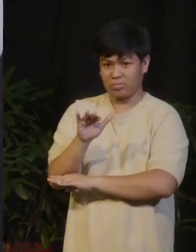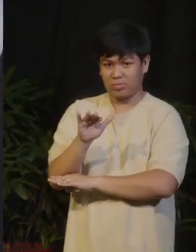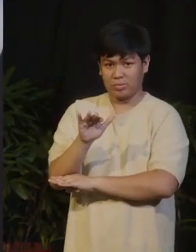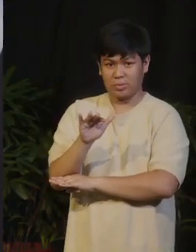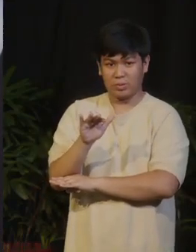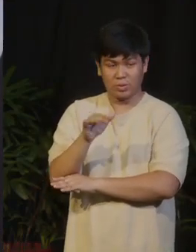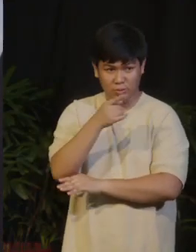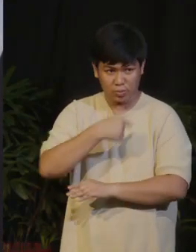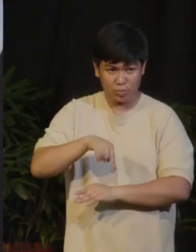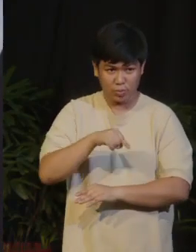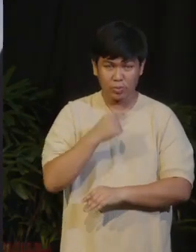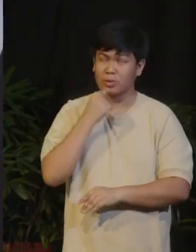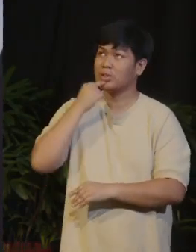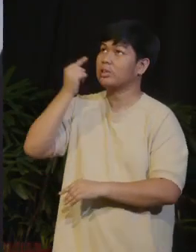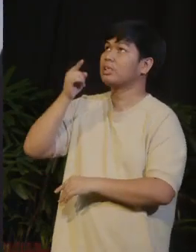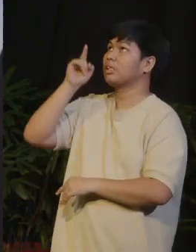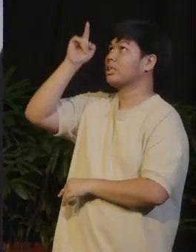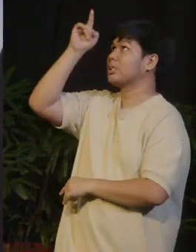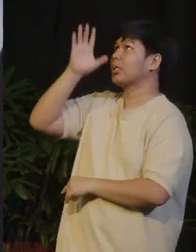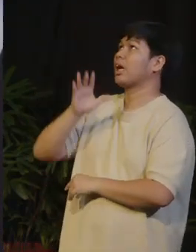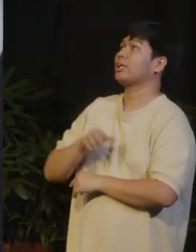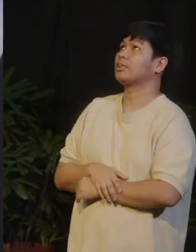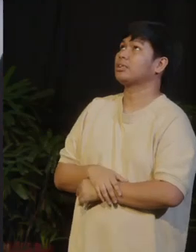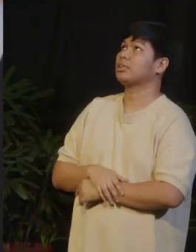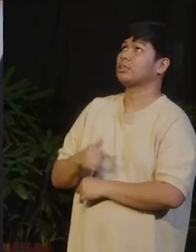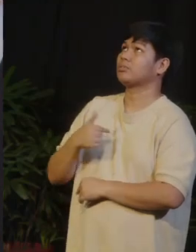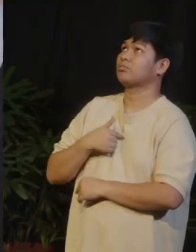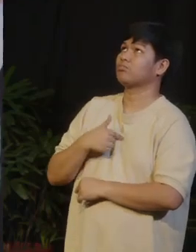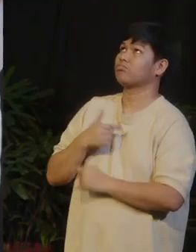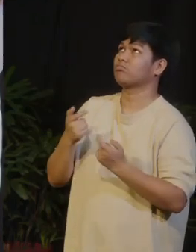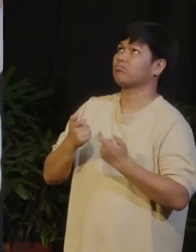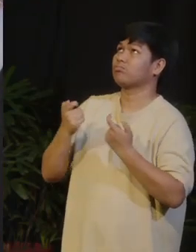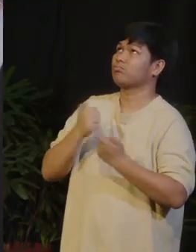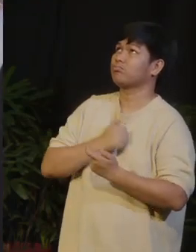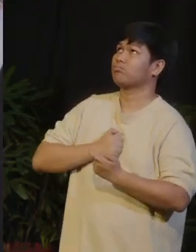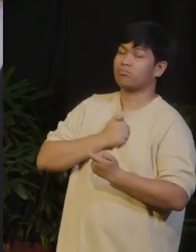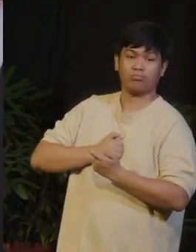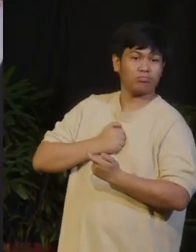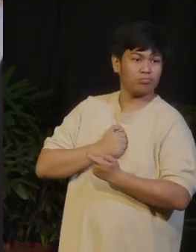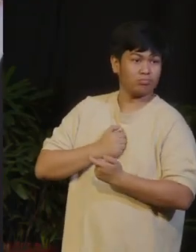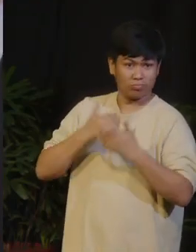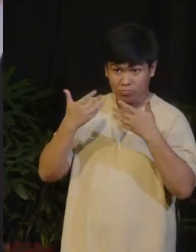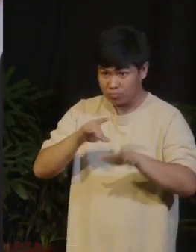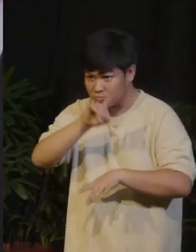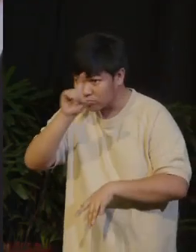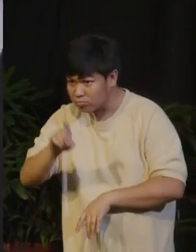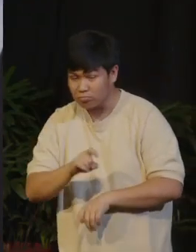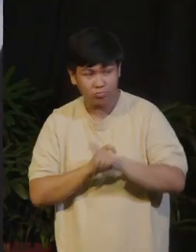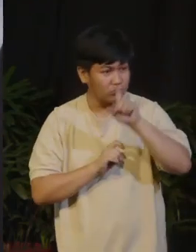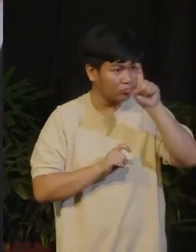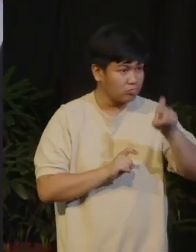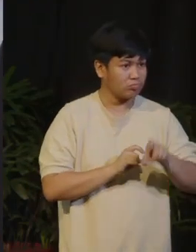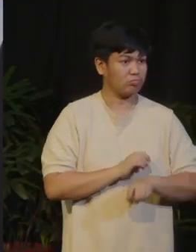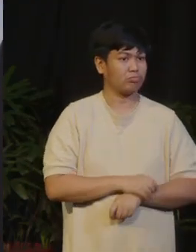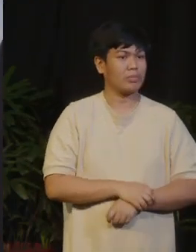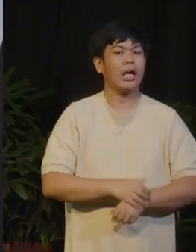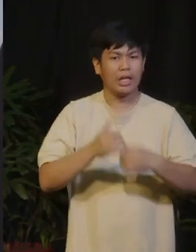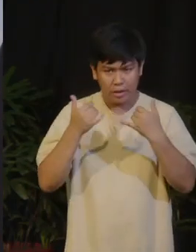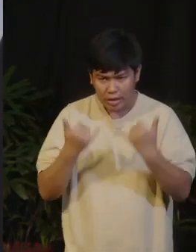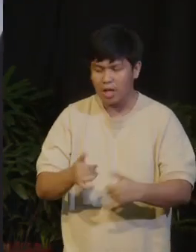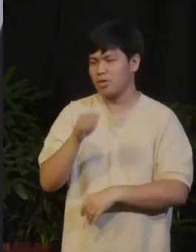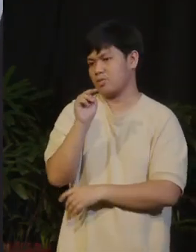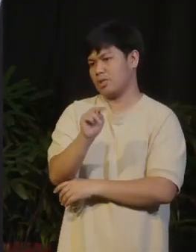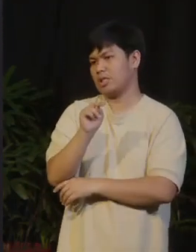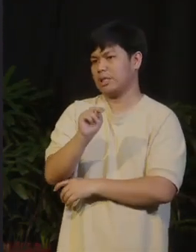naikwento na ba natin sa Kanya ang mga pagkukulang natin sa Kanya? Ngayon natin